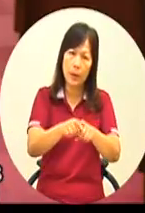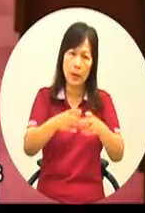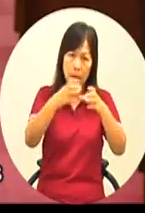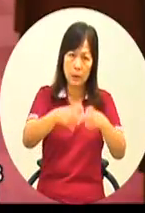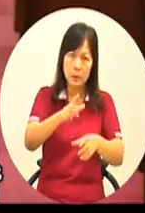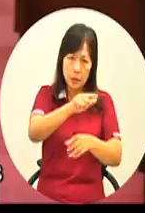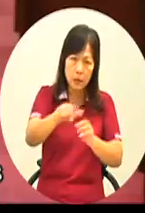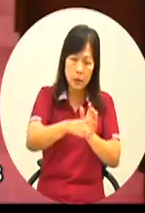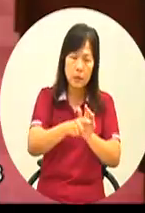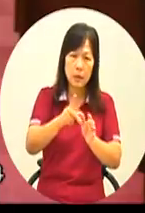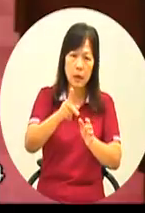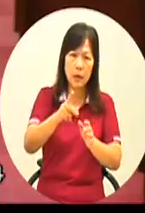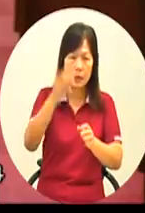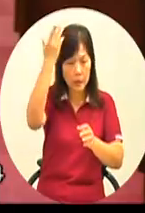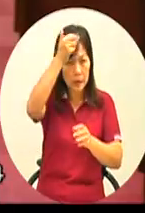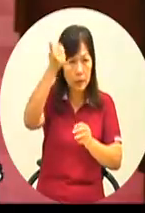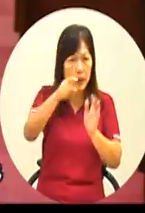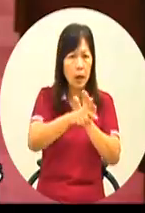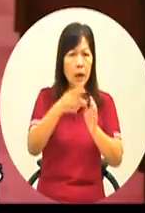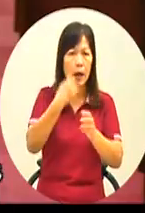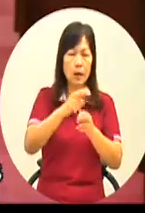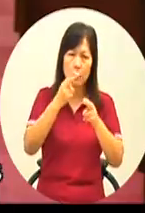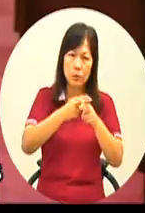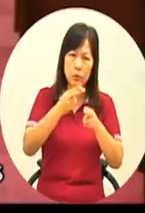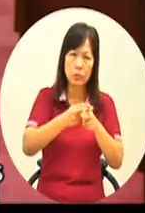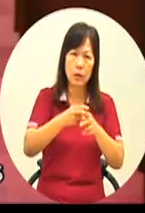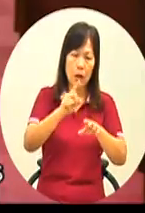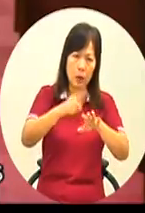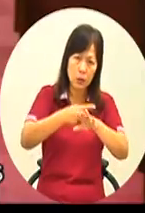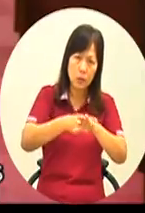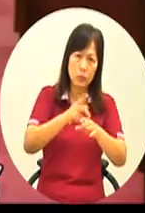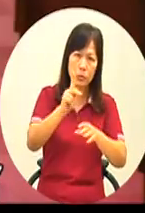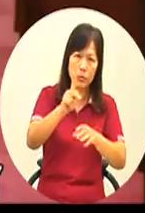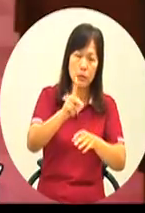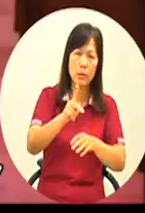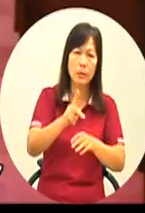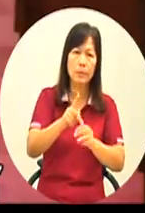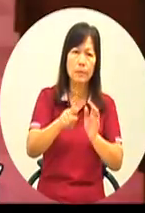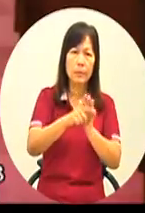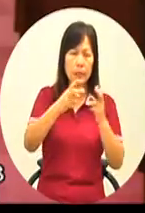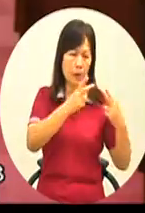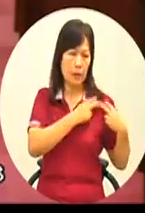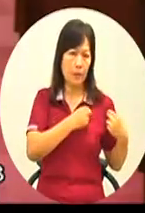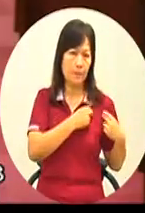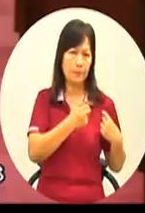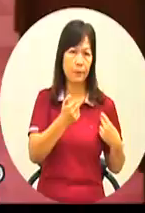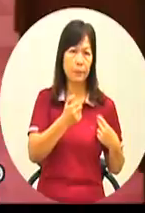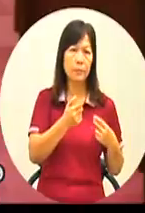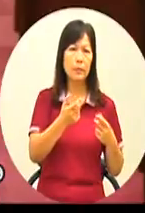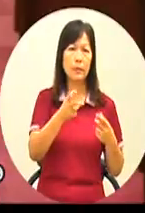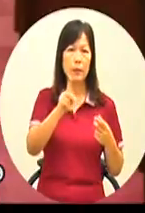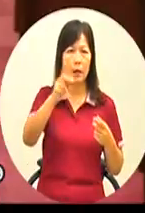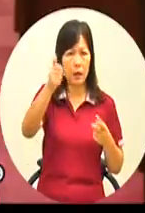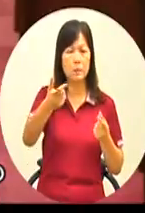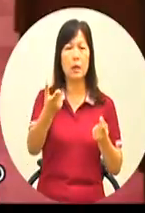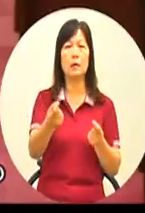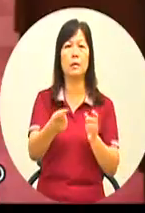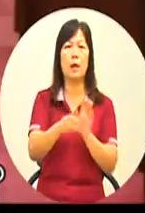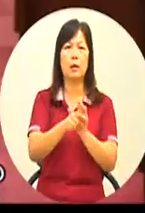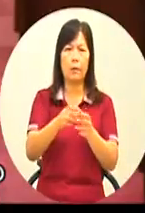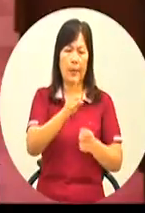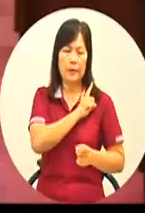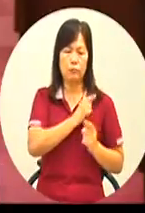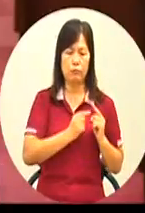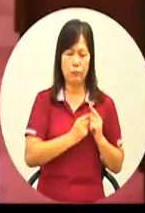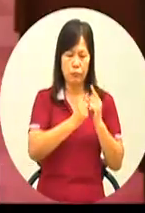好啦吼，咱的宗教礼俗科对不对哈？啊，迄个蔡科长对不对哈？那相共啊，因还是拢亲身